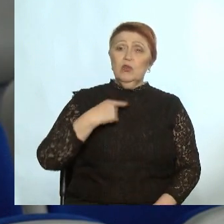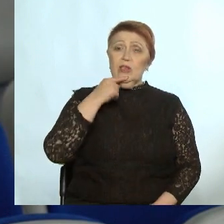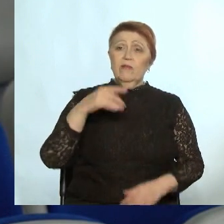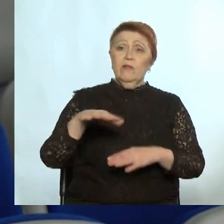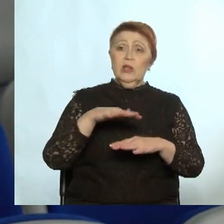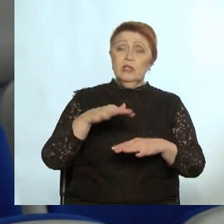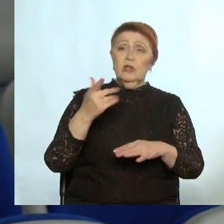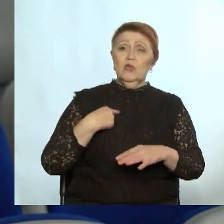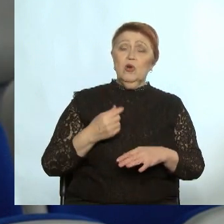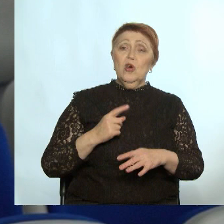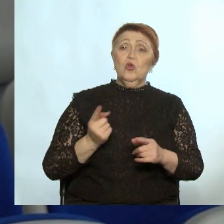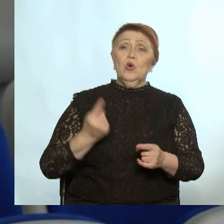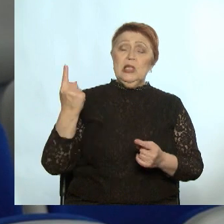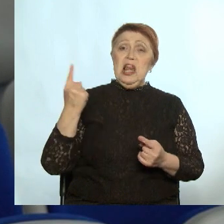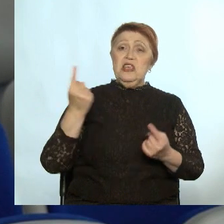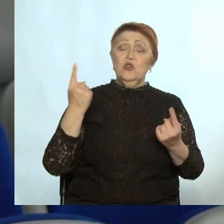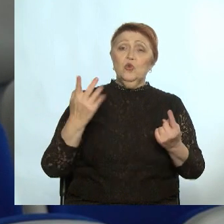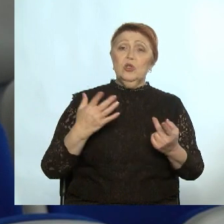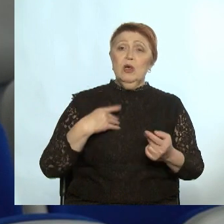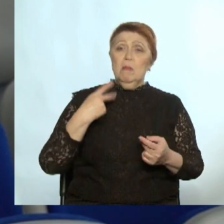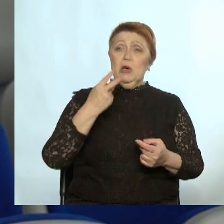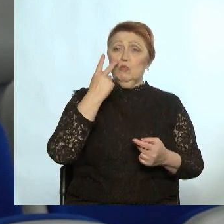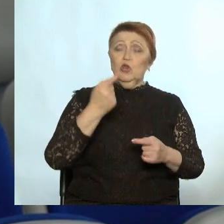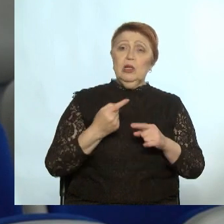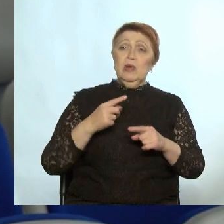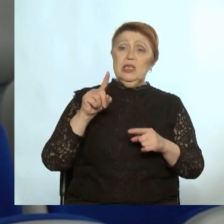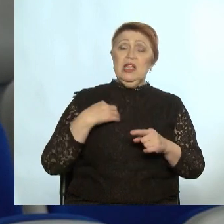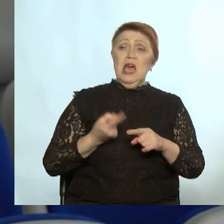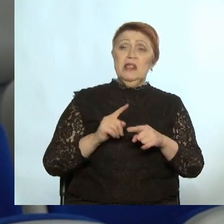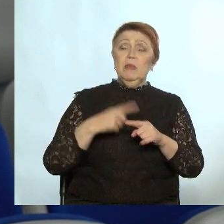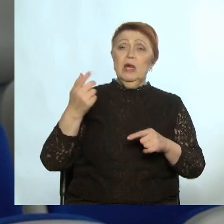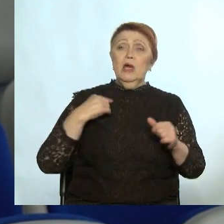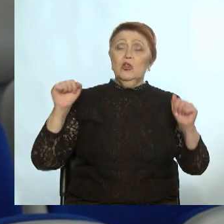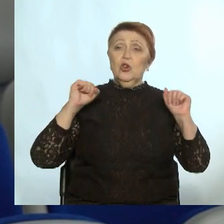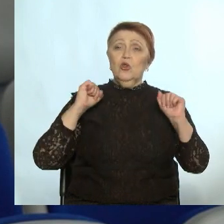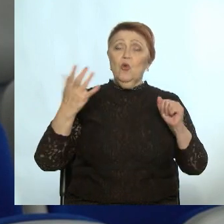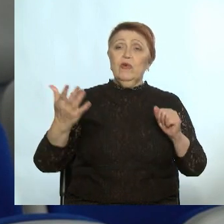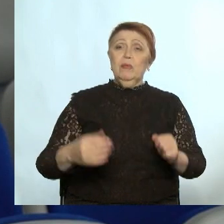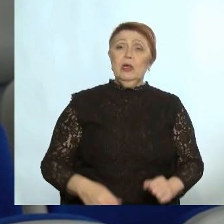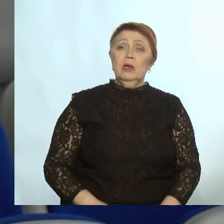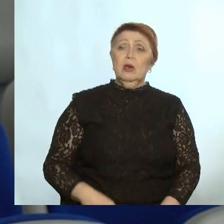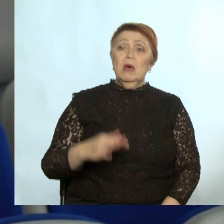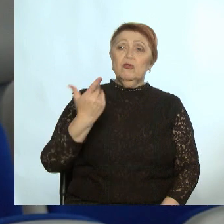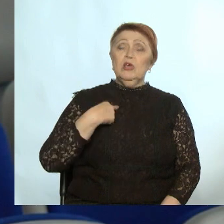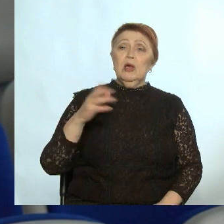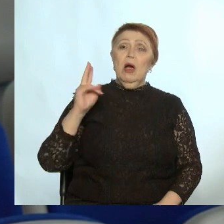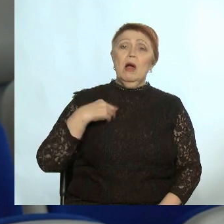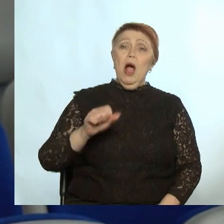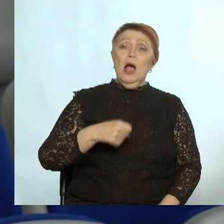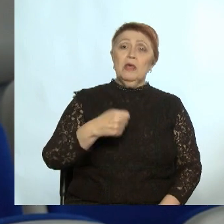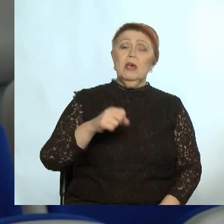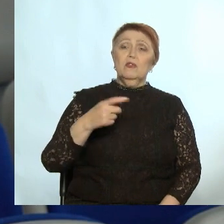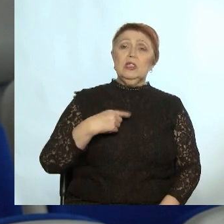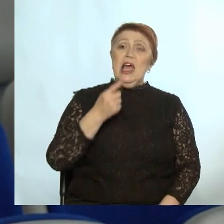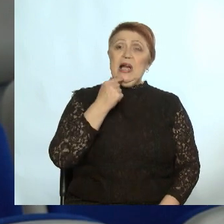там лидируют, хорошие показатели у них. Конечно, мы смотрим за тренировками. Сейчас очень интересно, хорошо выпустила у нас Федерация хоккея России, там «Красная машина»,